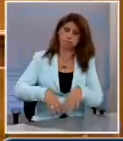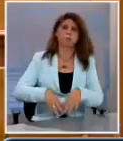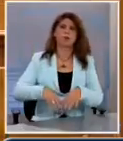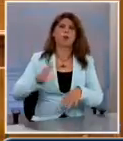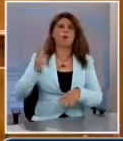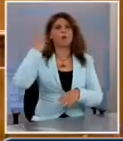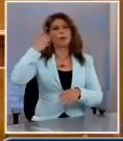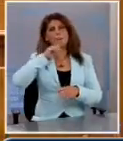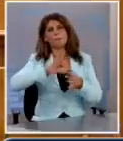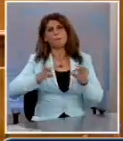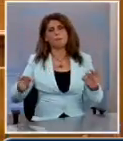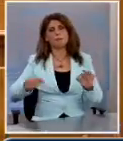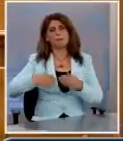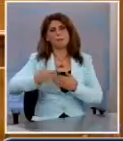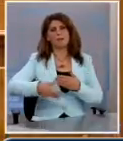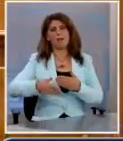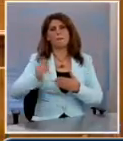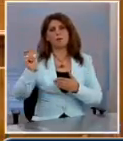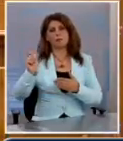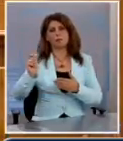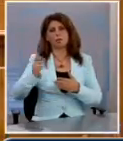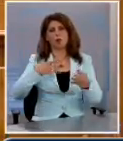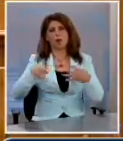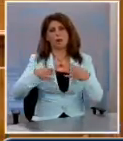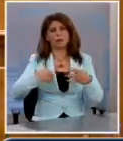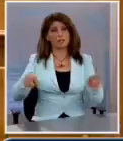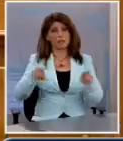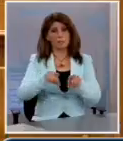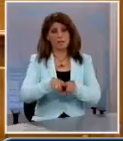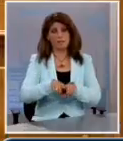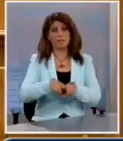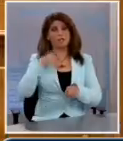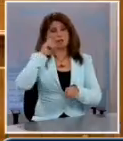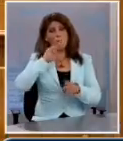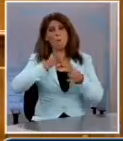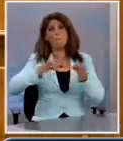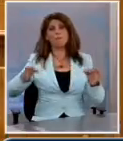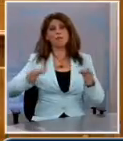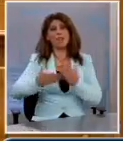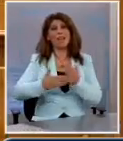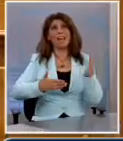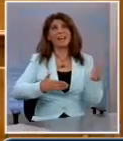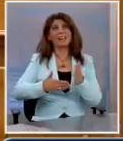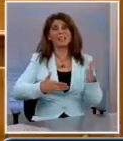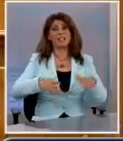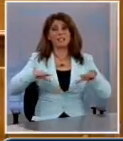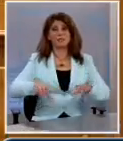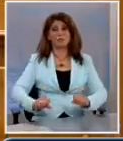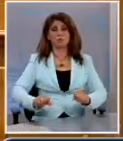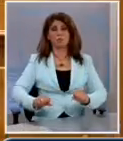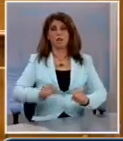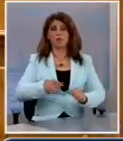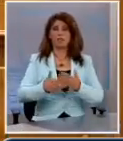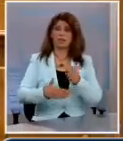οι μύθοι του μεταπολιτευτικού λαϊκισμού και μαζί της και ο μύθος της αριστεράς στην εξουσία. Μια αριστερά